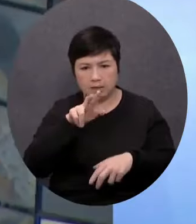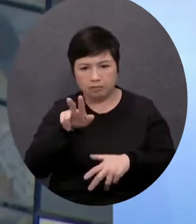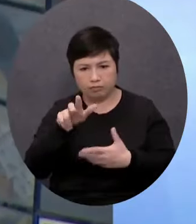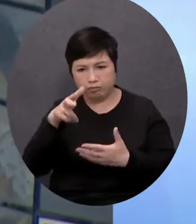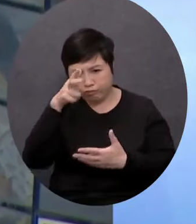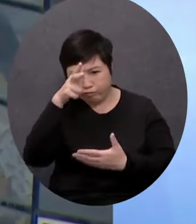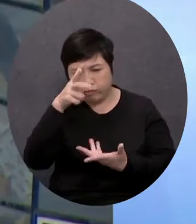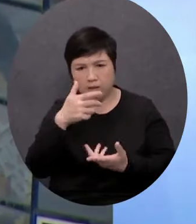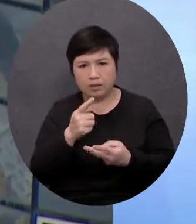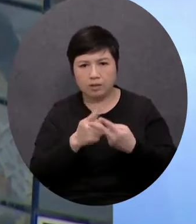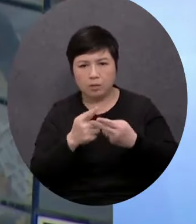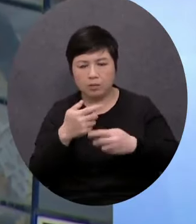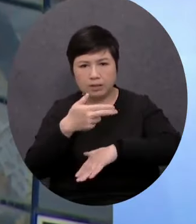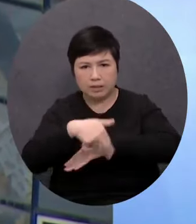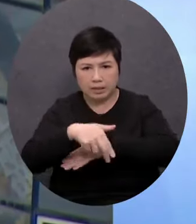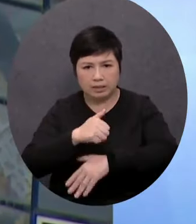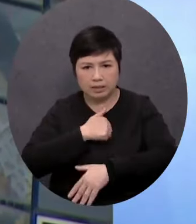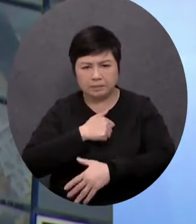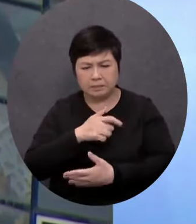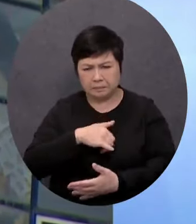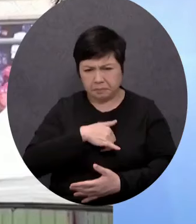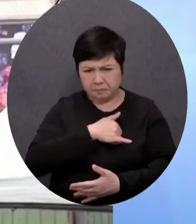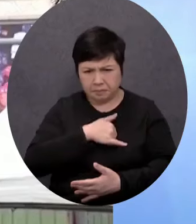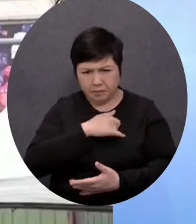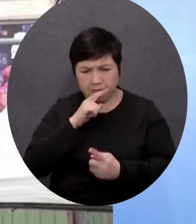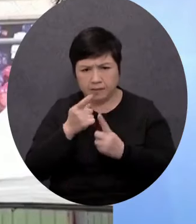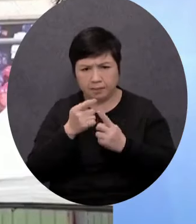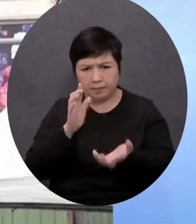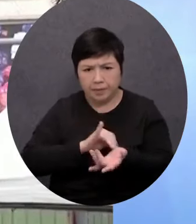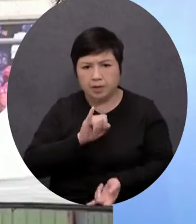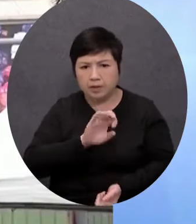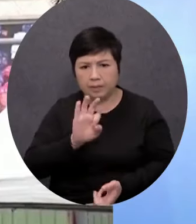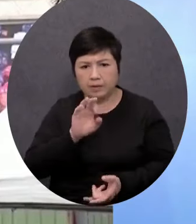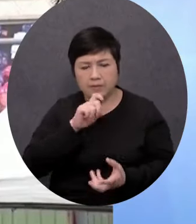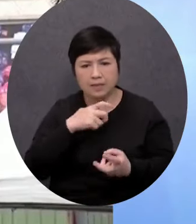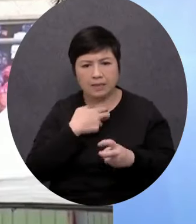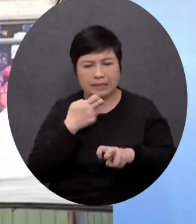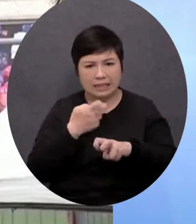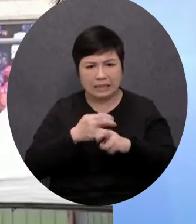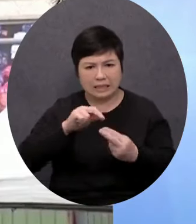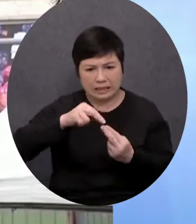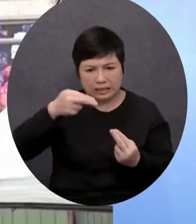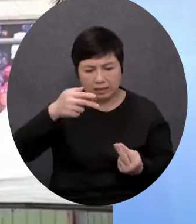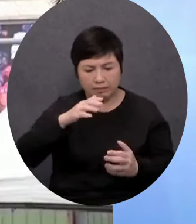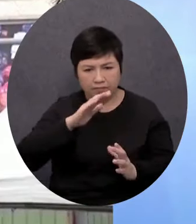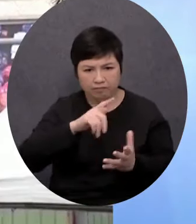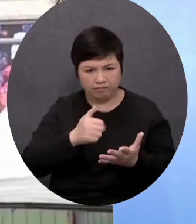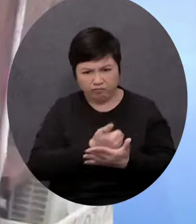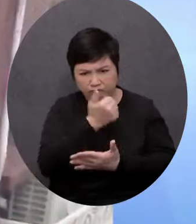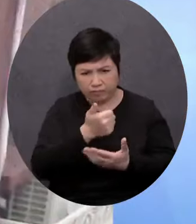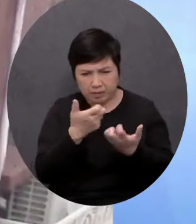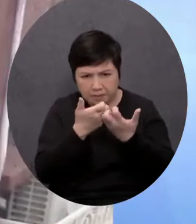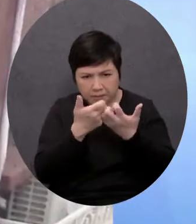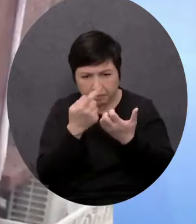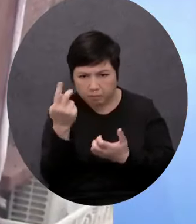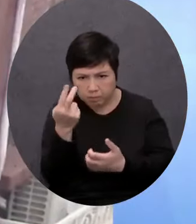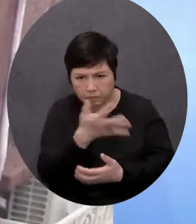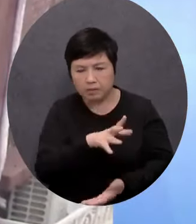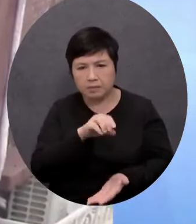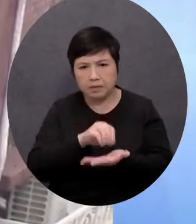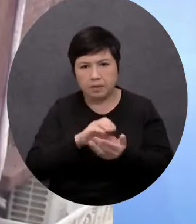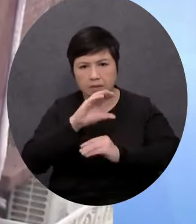到場，釐清係咪涉及人為疏忽，亦都要逐段保存鋼筋完整性，確認鋼筋數量，判定建造